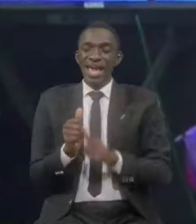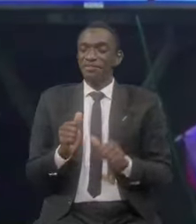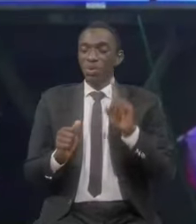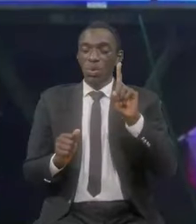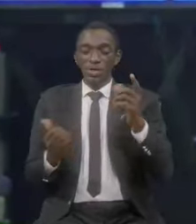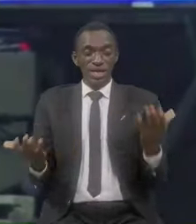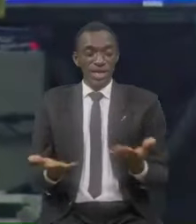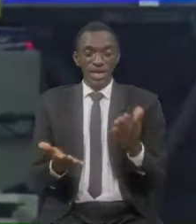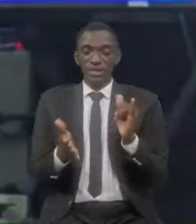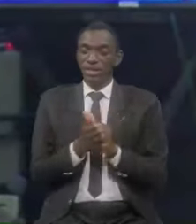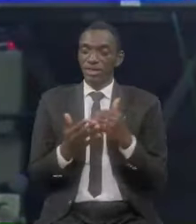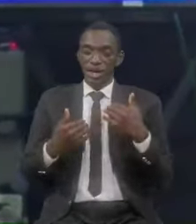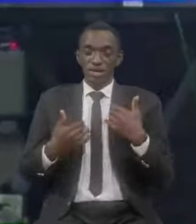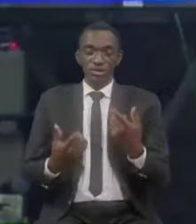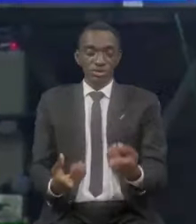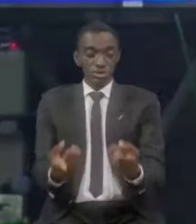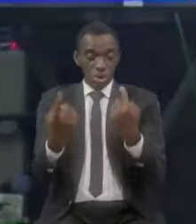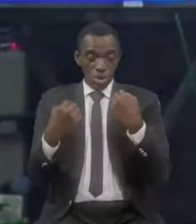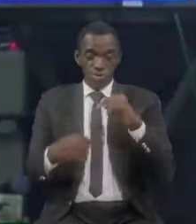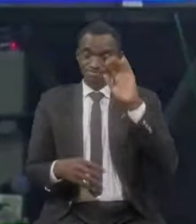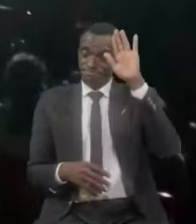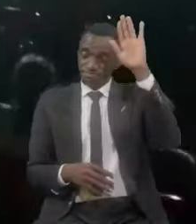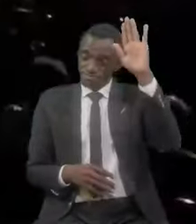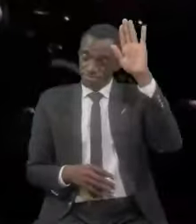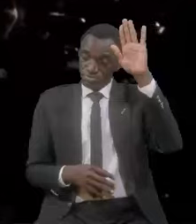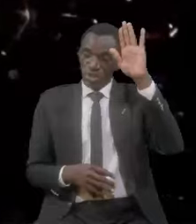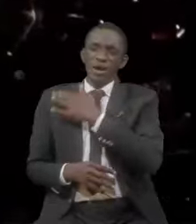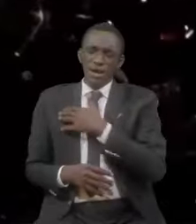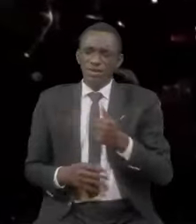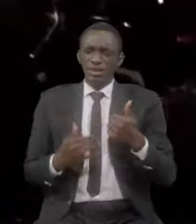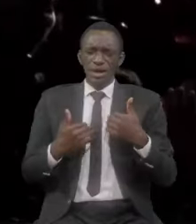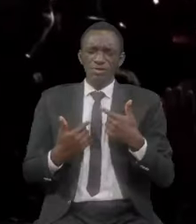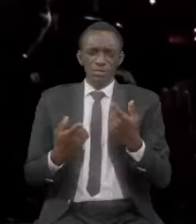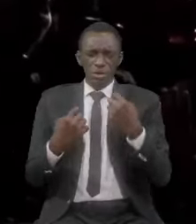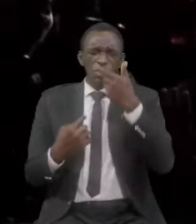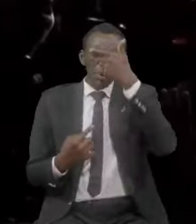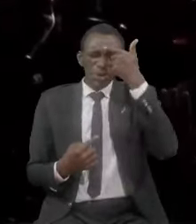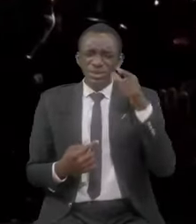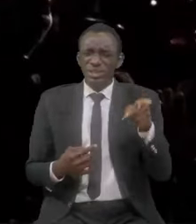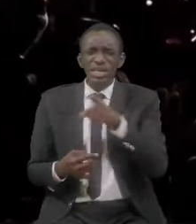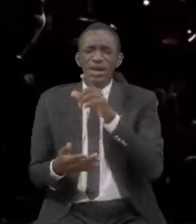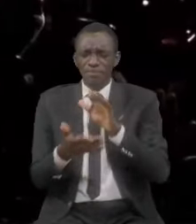et tous ceux qui viennent ici, ils viennent parce qu'ils croient.